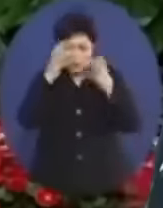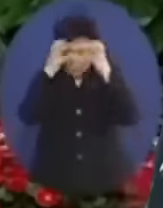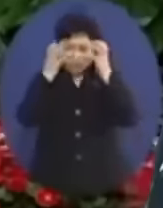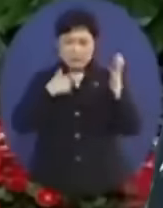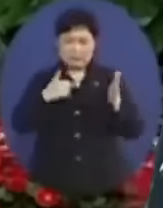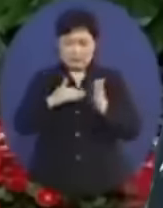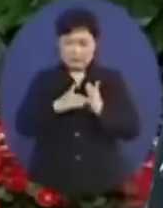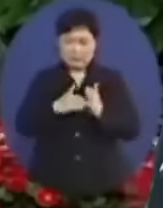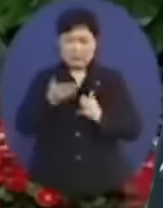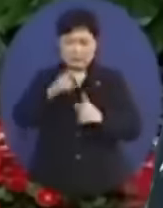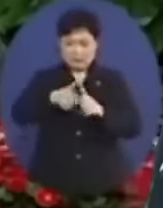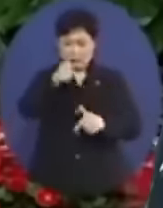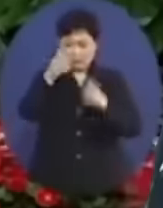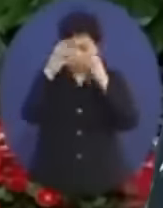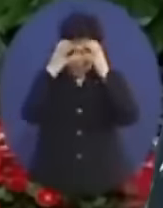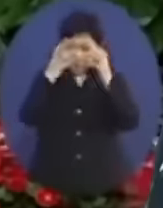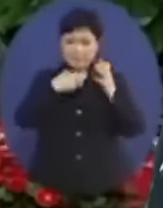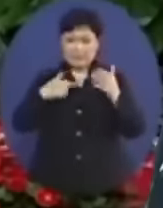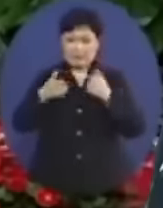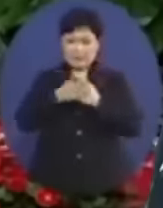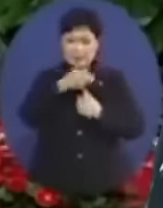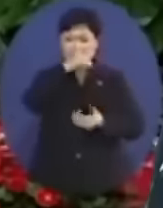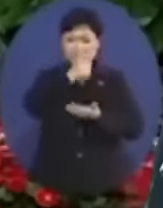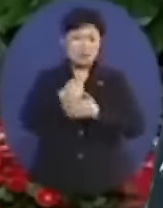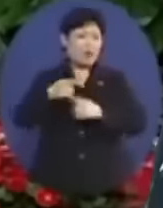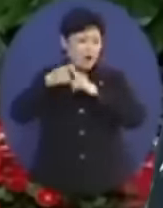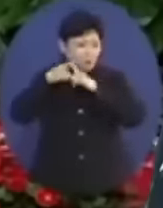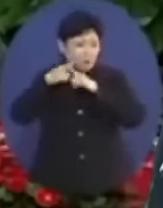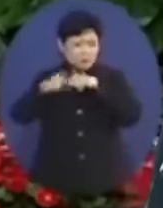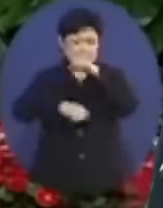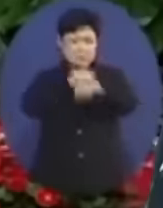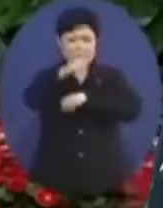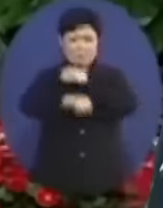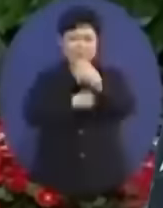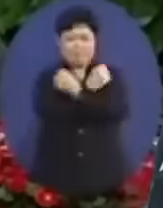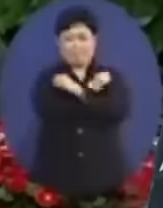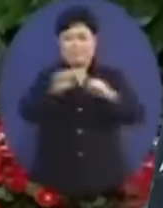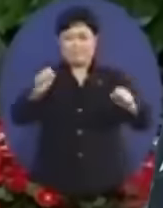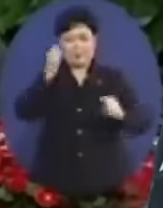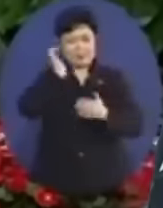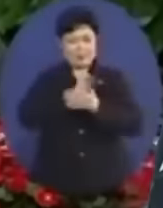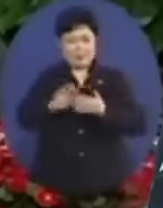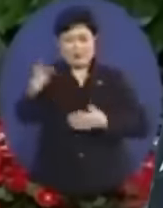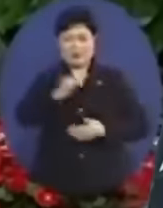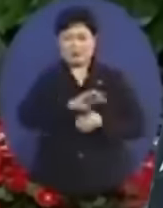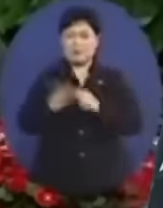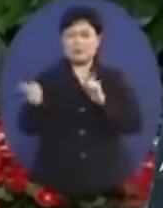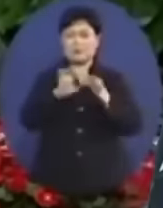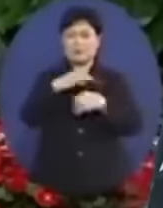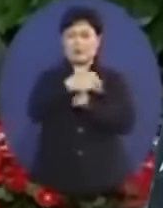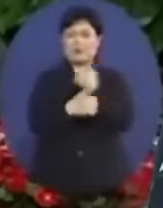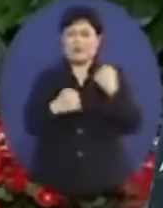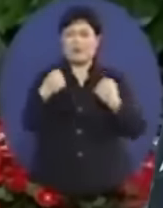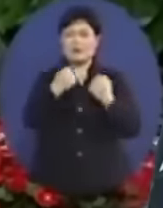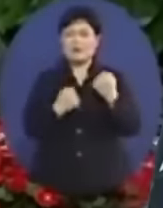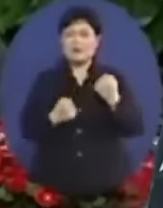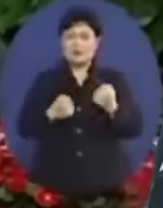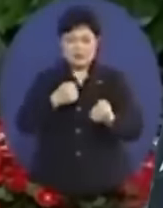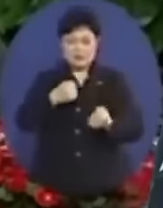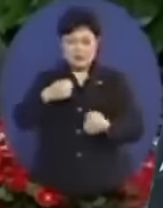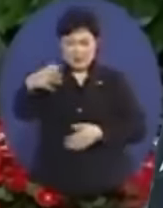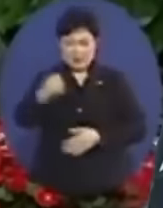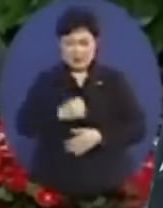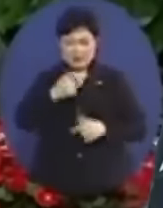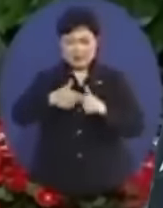예수님이 고난 받으심으로 우리는 죄와 허물 해방되고 평화를 얻고 치료의 건강을 얻게 된 것입니다 예수님의